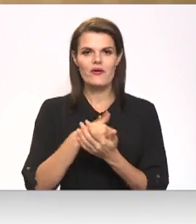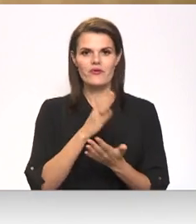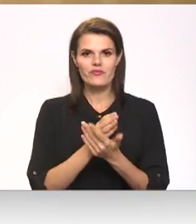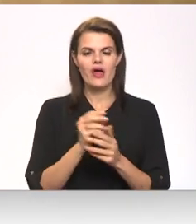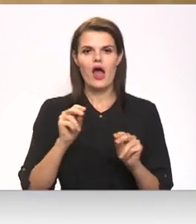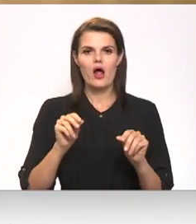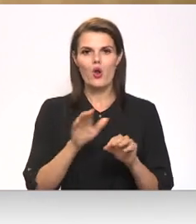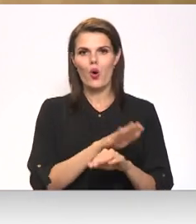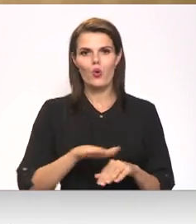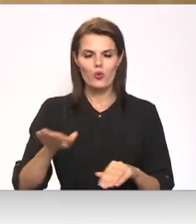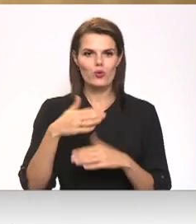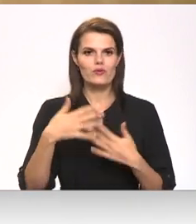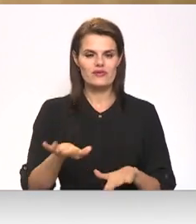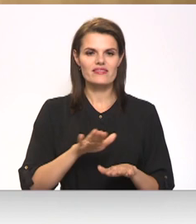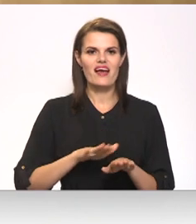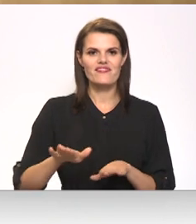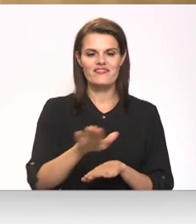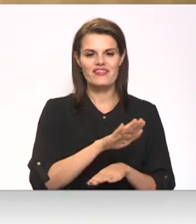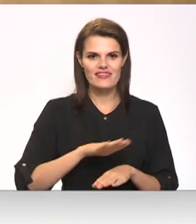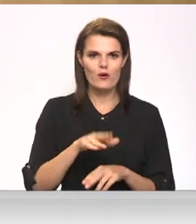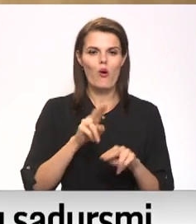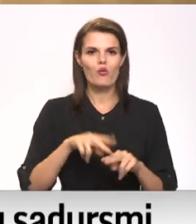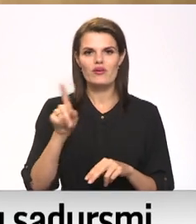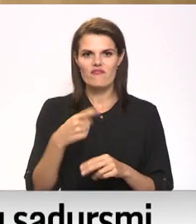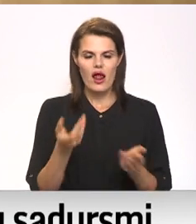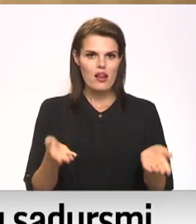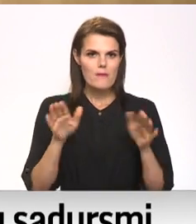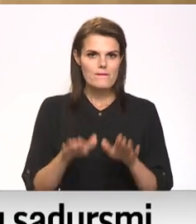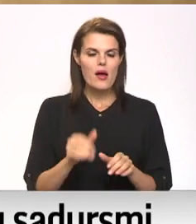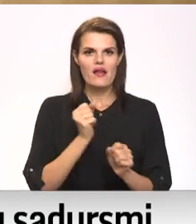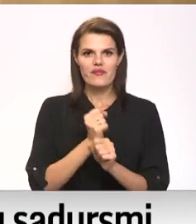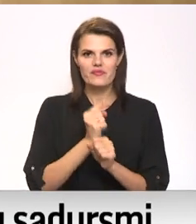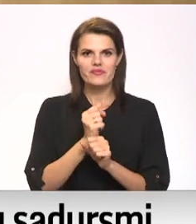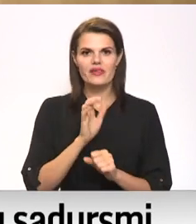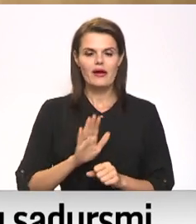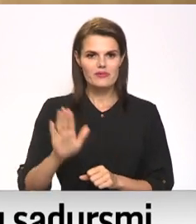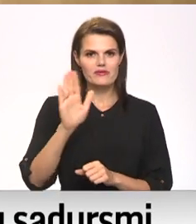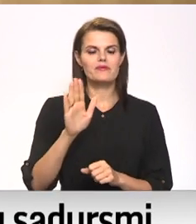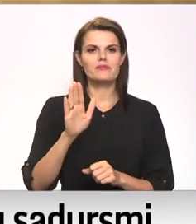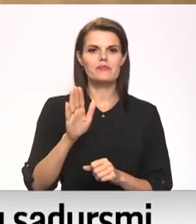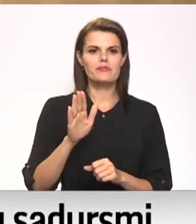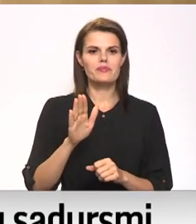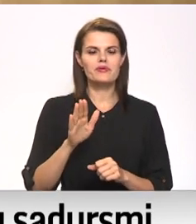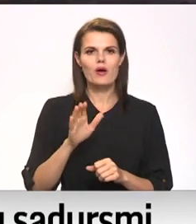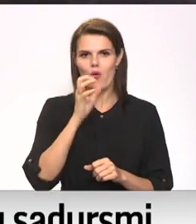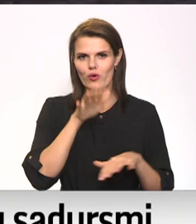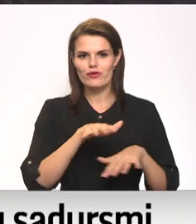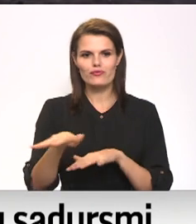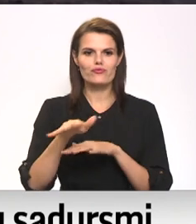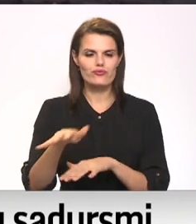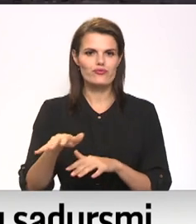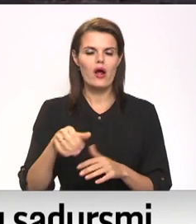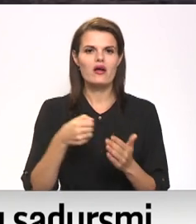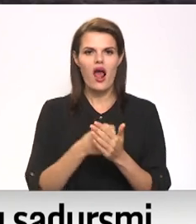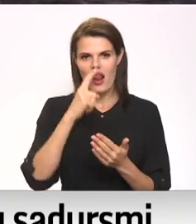ir izlīdzināta un vēl paliek darbs pie izteku galu. Atjaunošanas. Upe